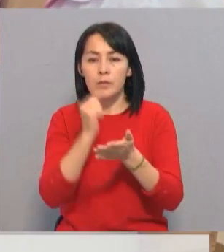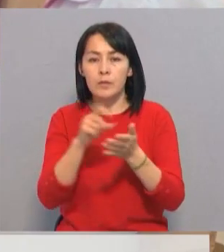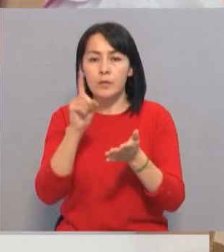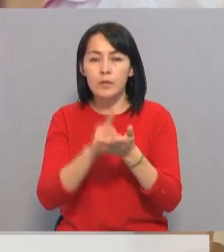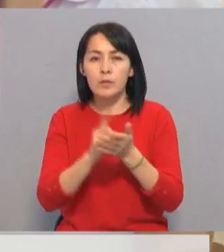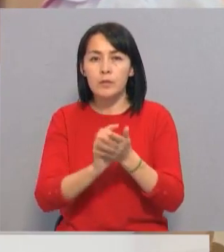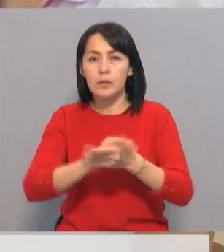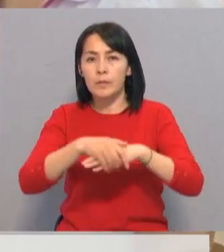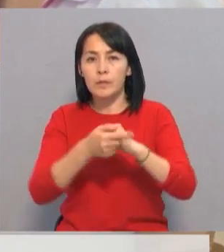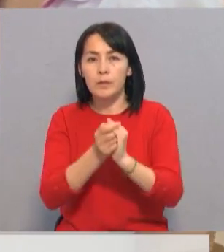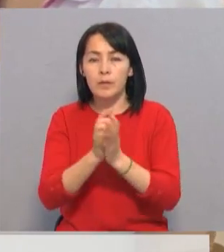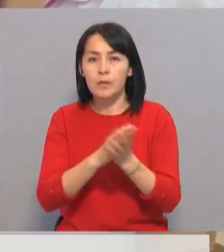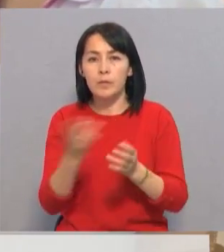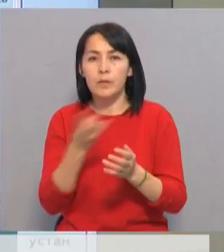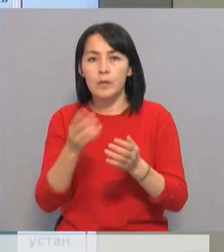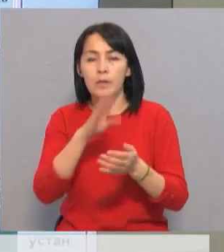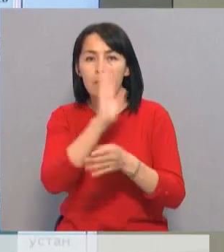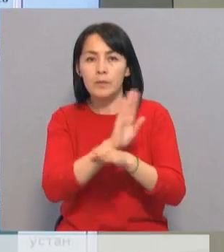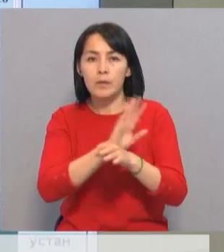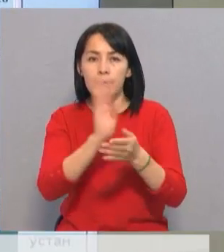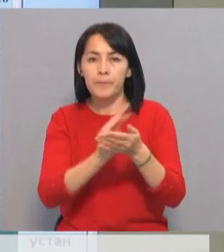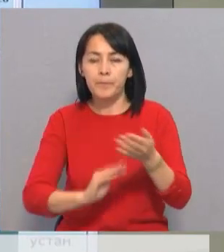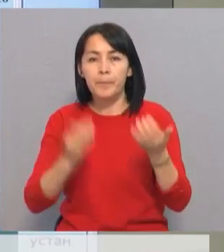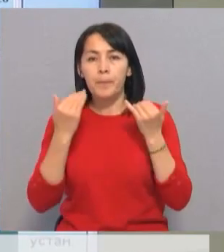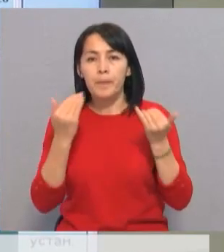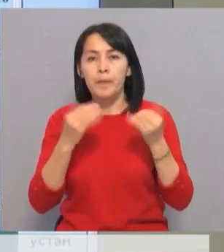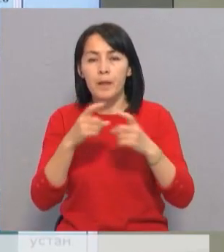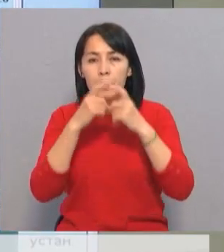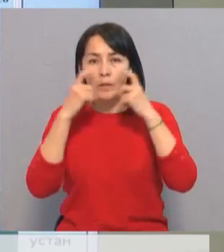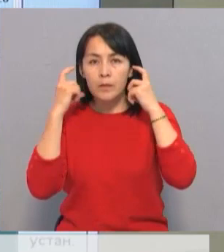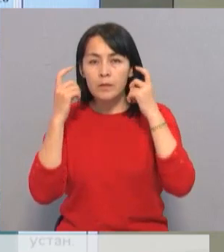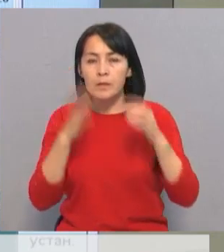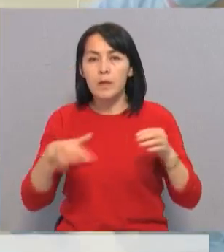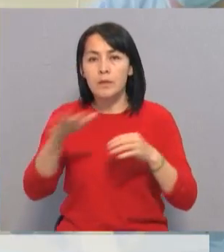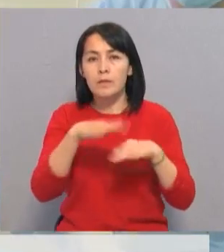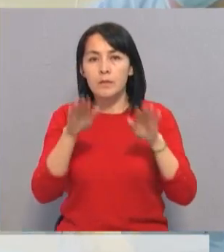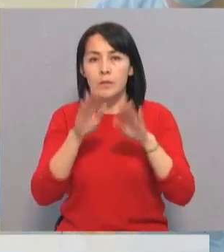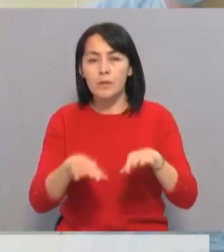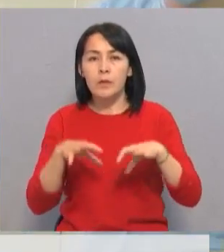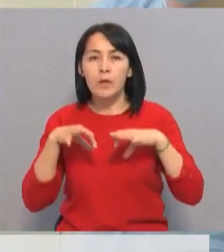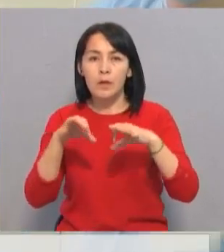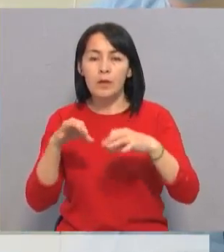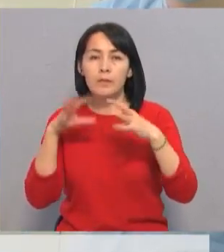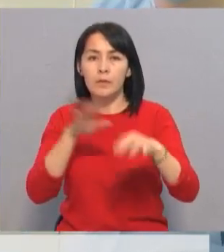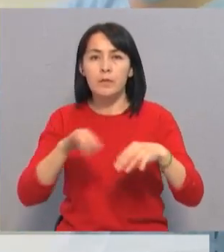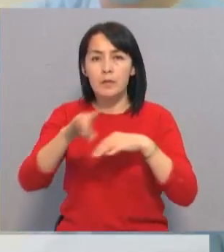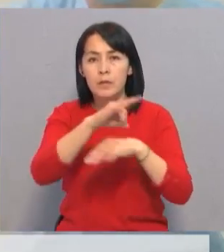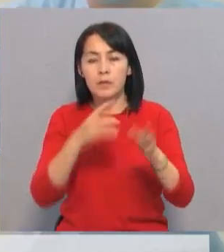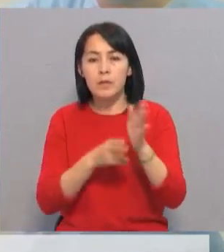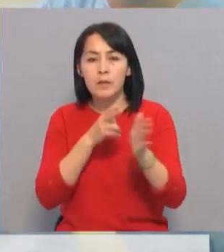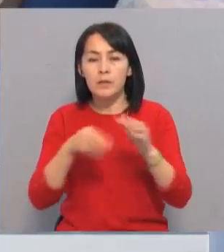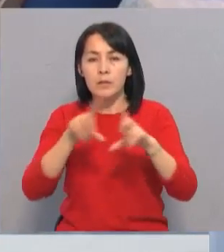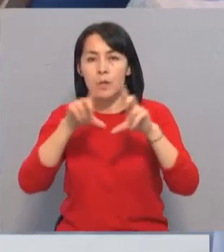говорится в тексте постановления. Кроме того, в постановлении рекомендуется носить маски в общественных местах, аэропорты,